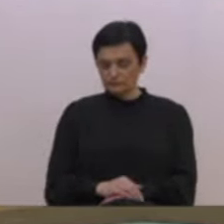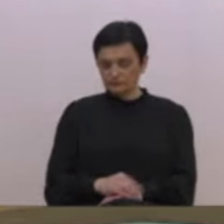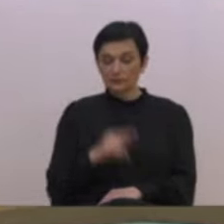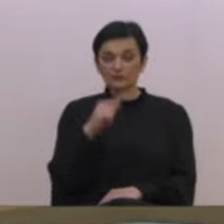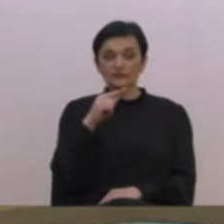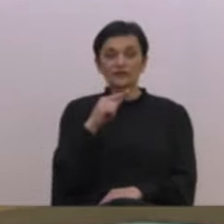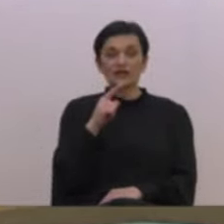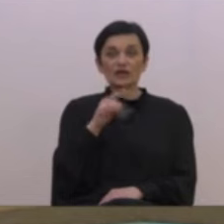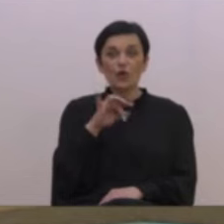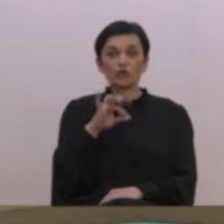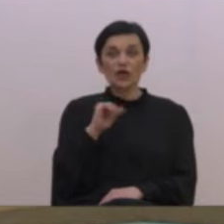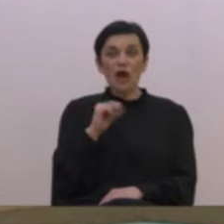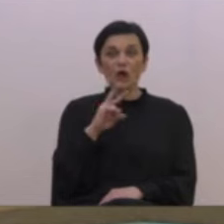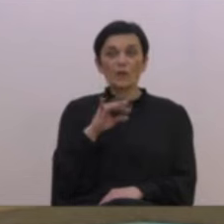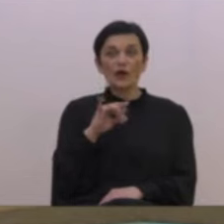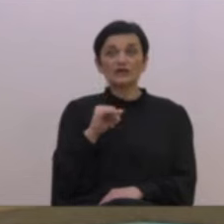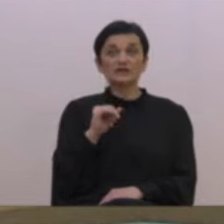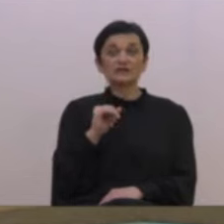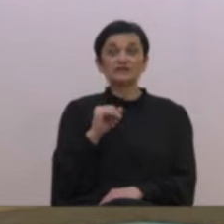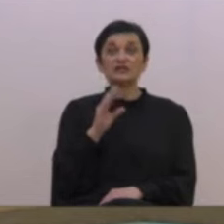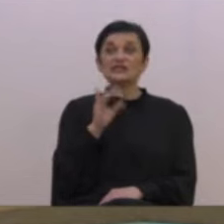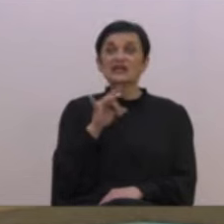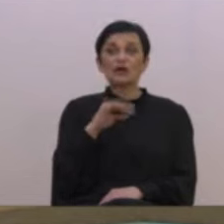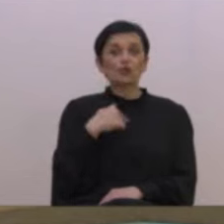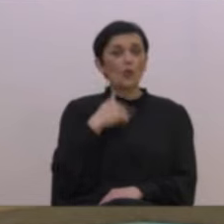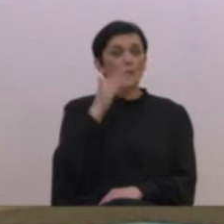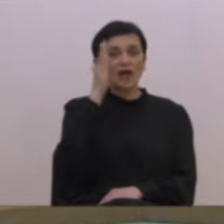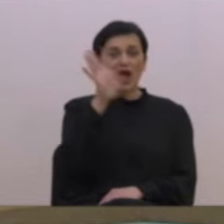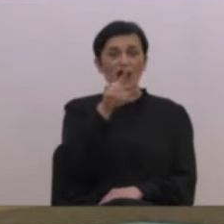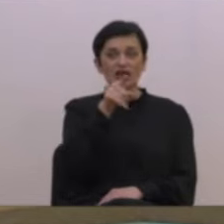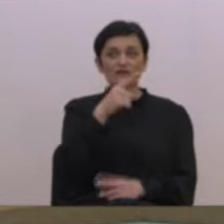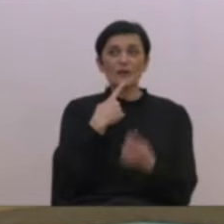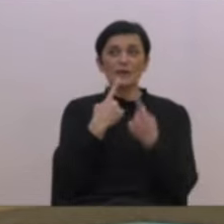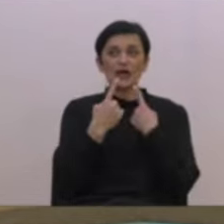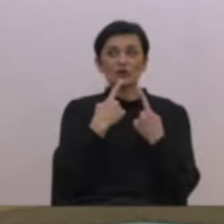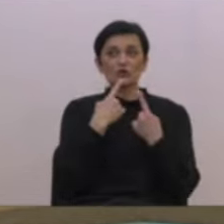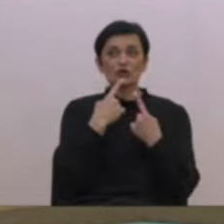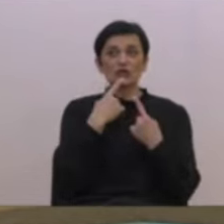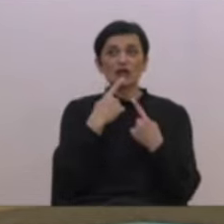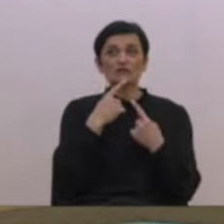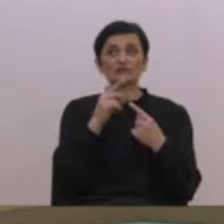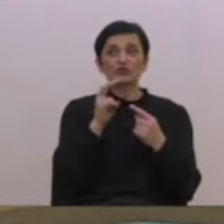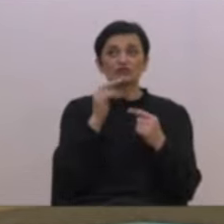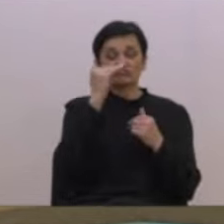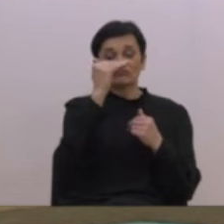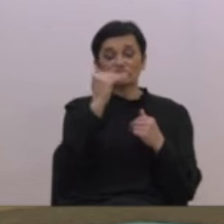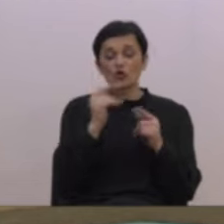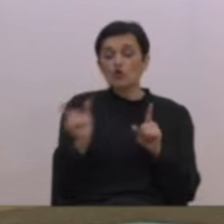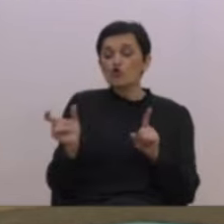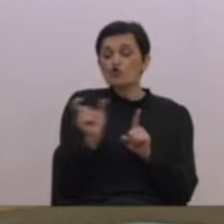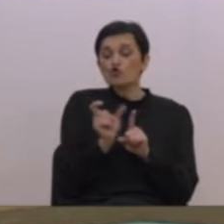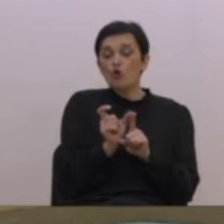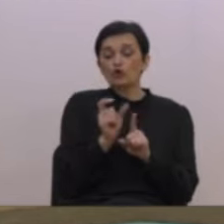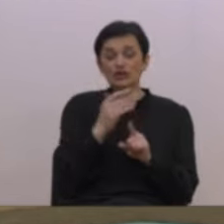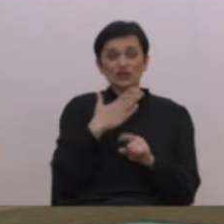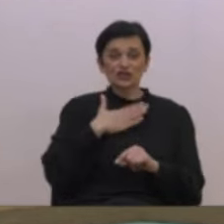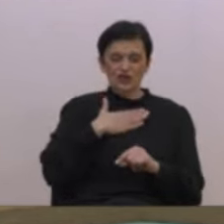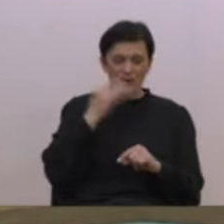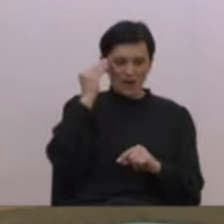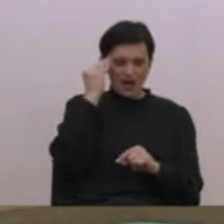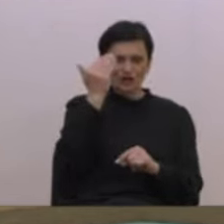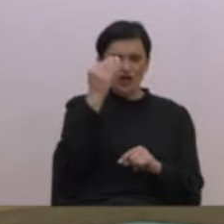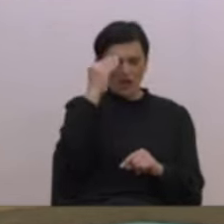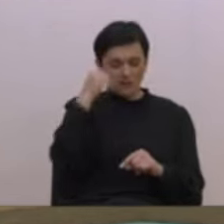თეონა აქვარდი. Sandra, მე არ ვაპირებ შენთან იმის ლაპარაკს, ყოტა საჭიროა თუ არა. შენი აზრის ვიცი და ჩემი აზრის ვიცი. მე